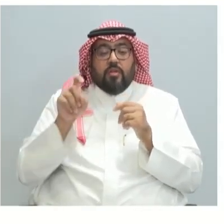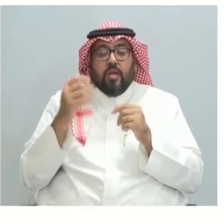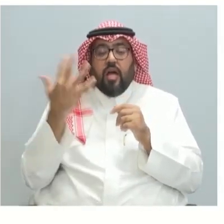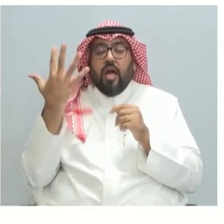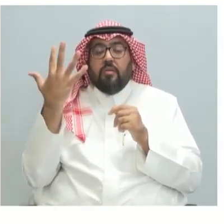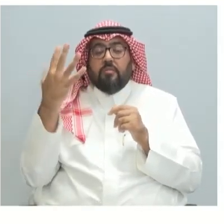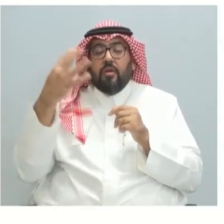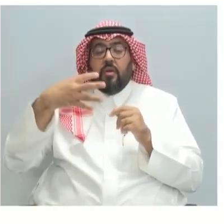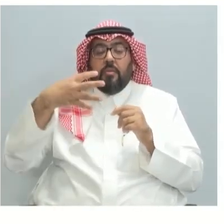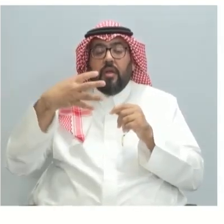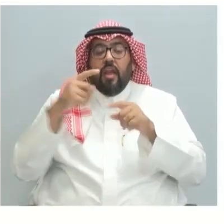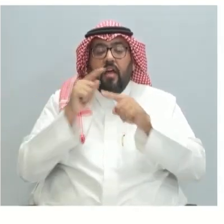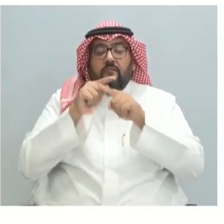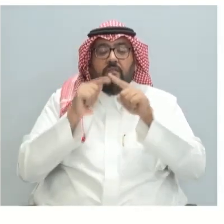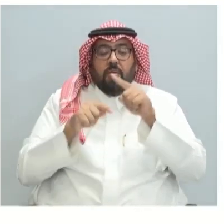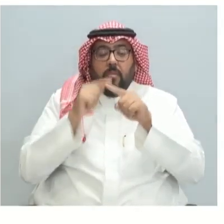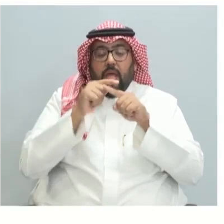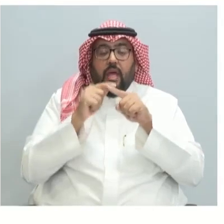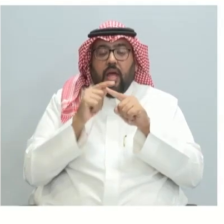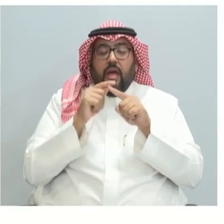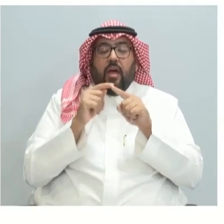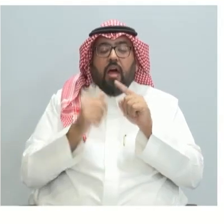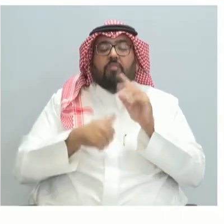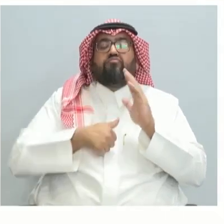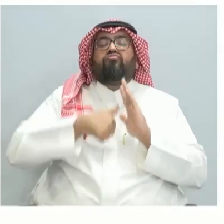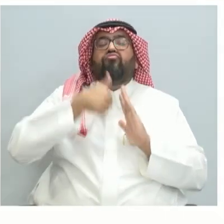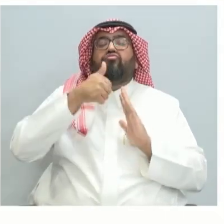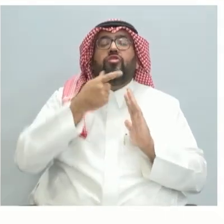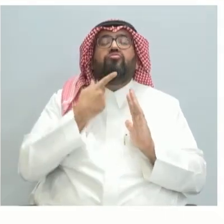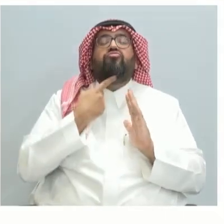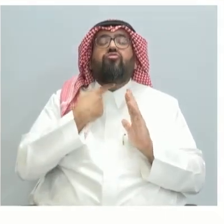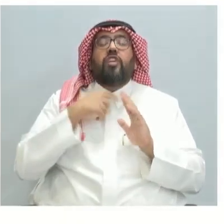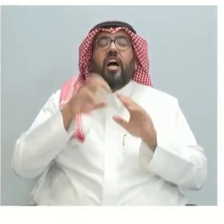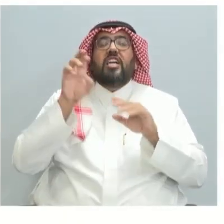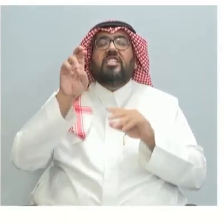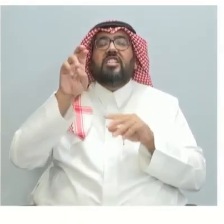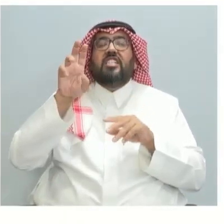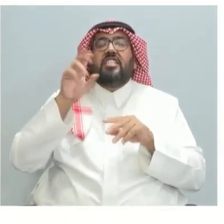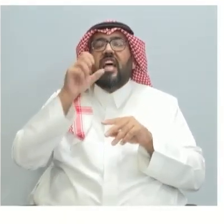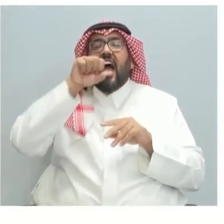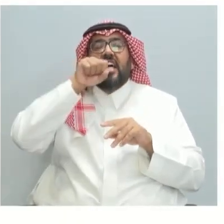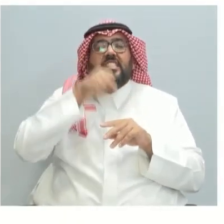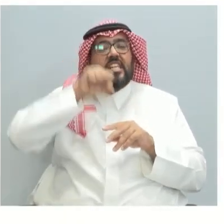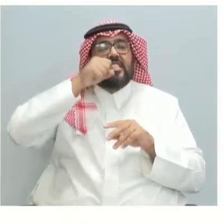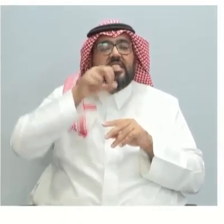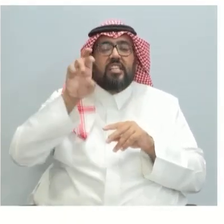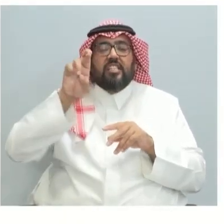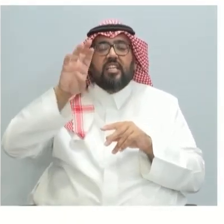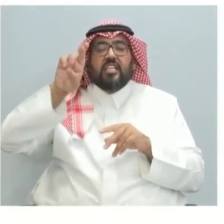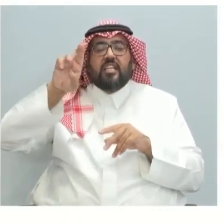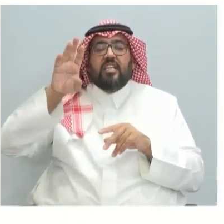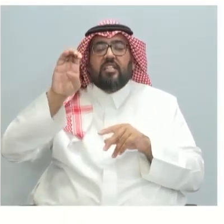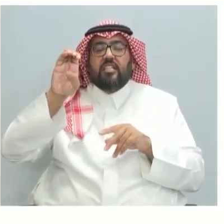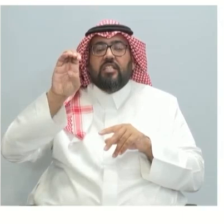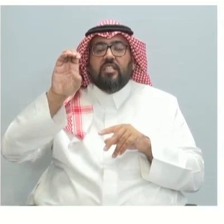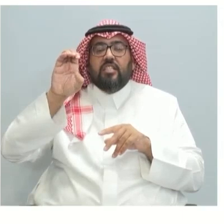45% من الذين فضلوا الجزر هي 45 على 100